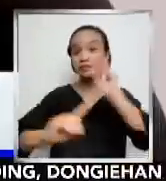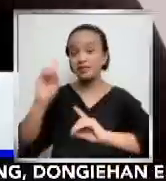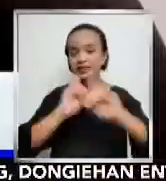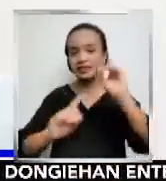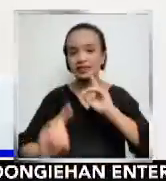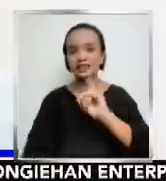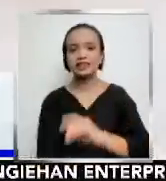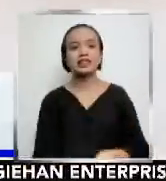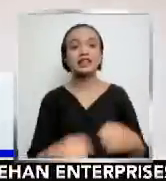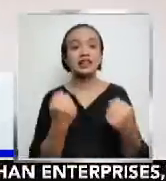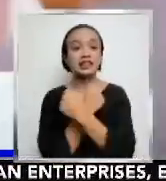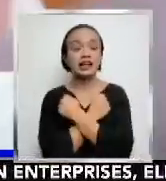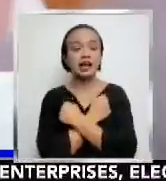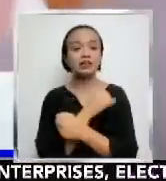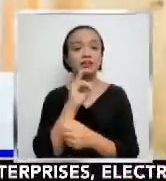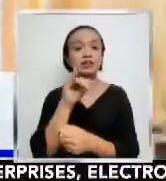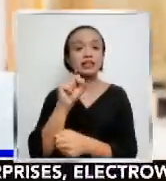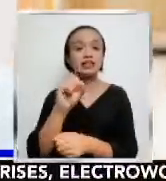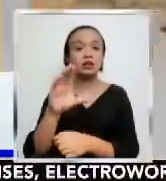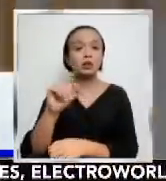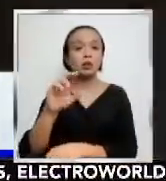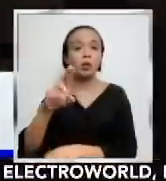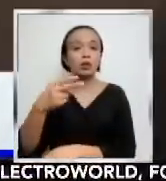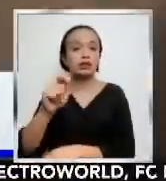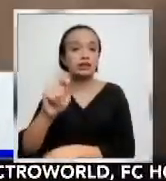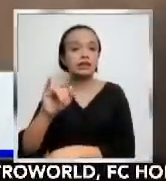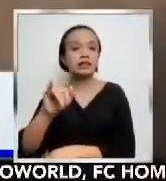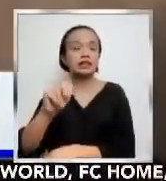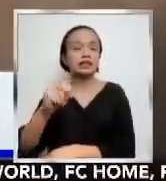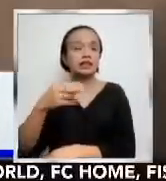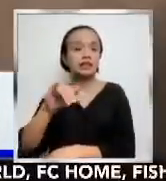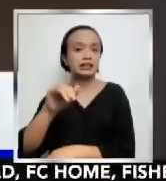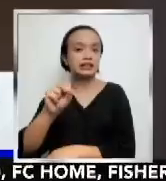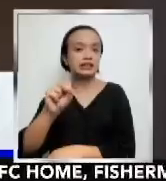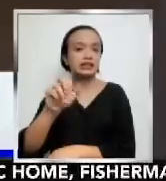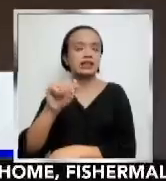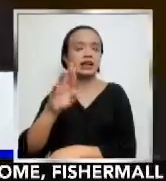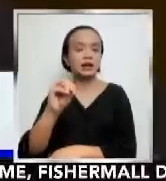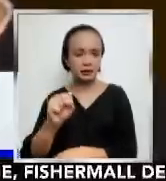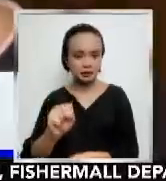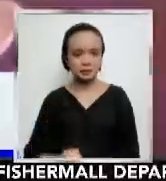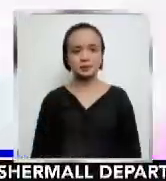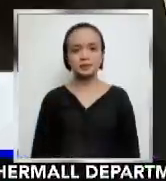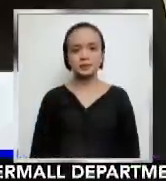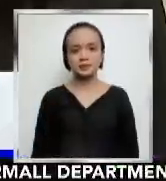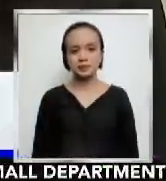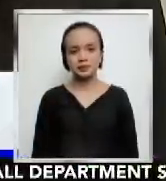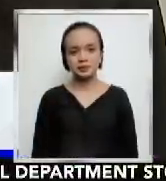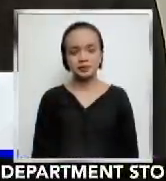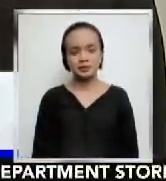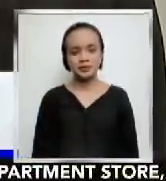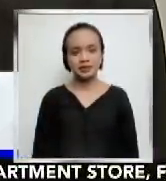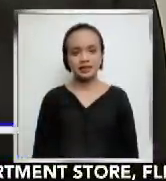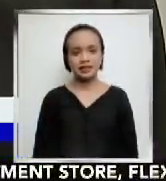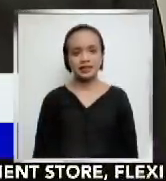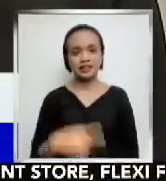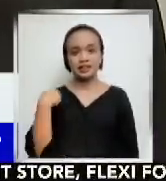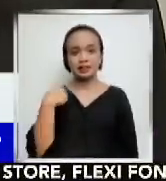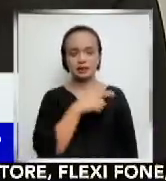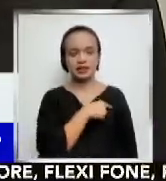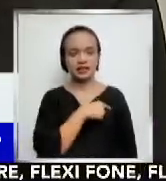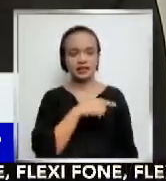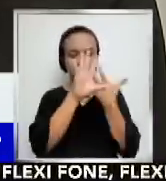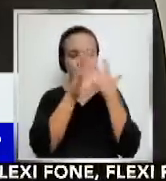His Arms. Kaya isipin niya, may pagninaasa ako sa kanya. Nag-switch kami sa character namin kasi usually